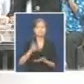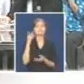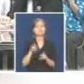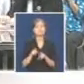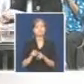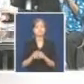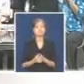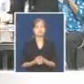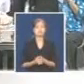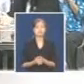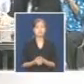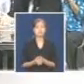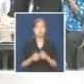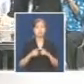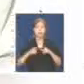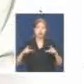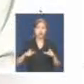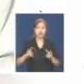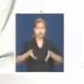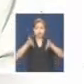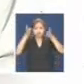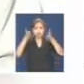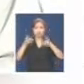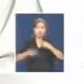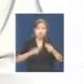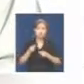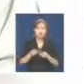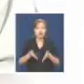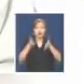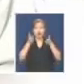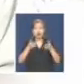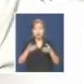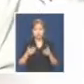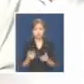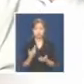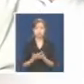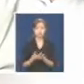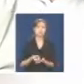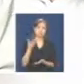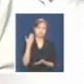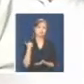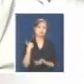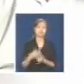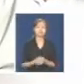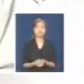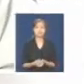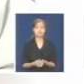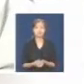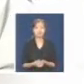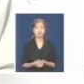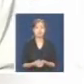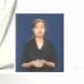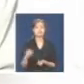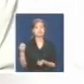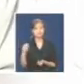คือ bกับเกิดจากเพียงว่าในเรื่องของการตั้งราคาในครับมันจะมีของส่วนที่ 1คือ